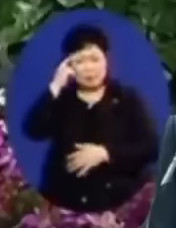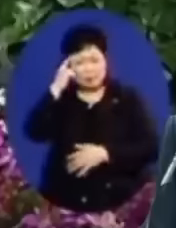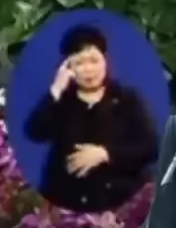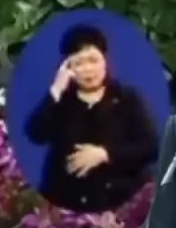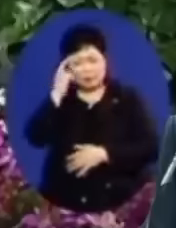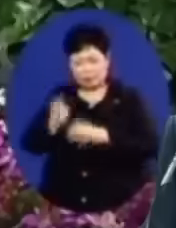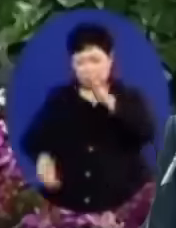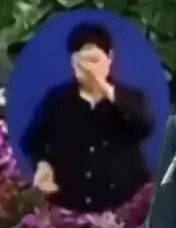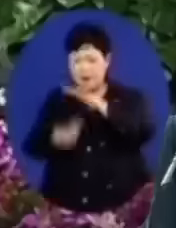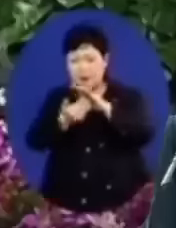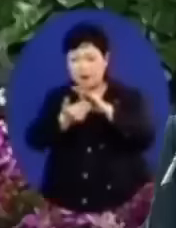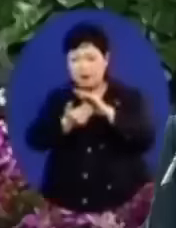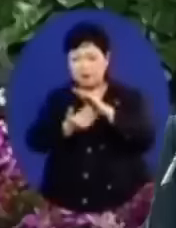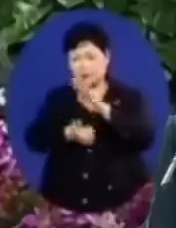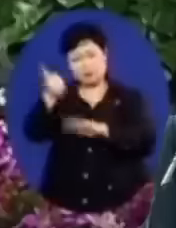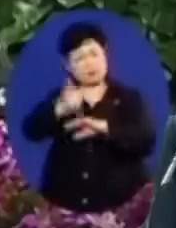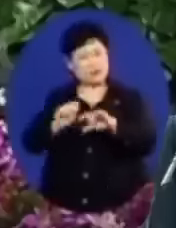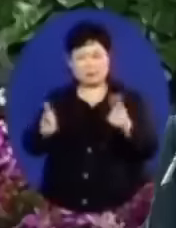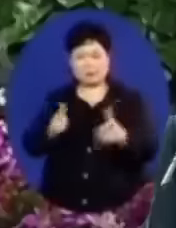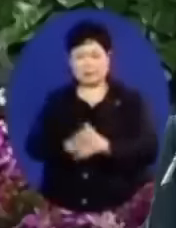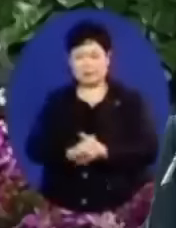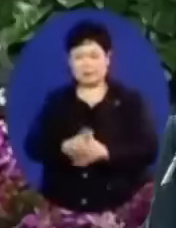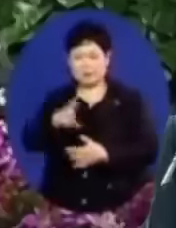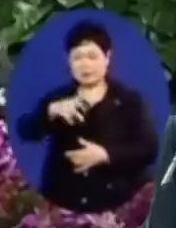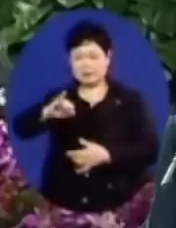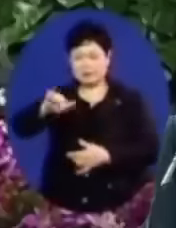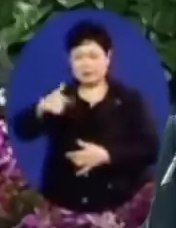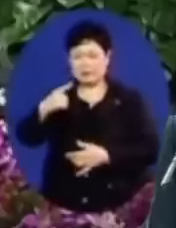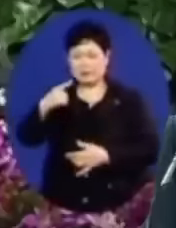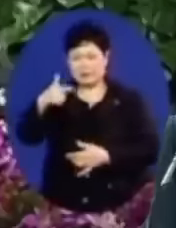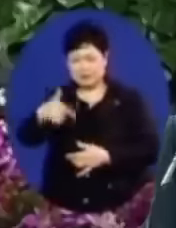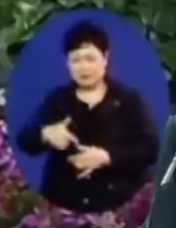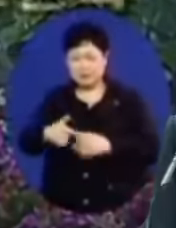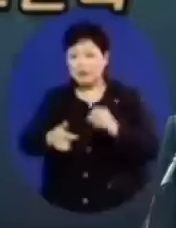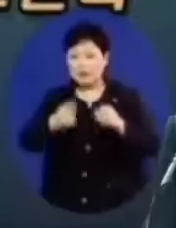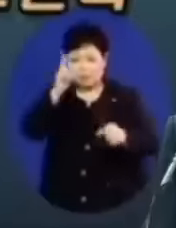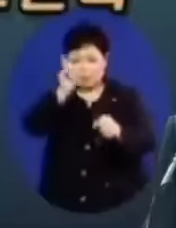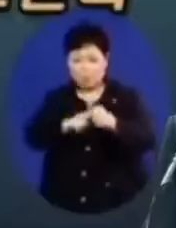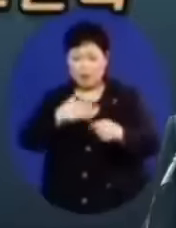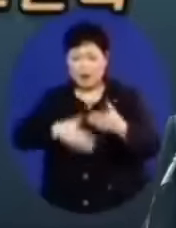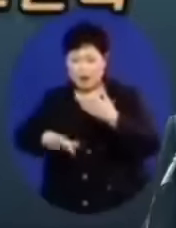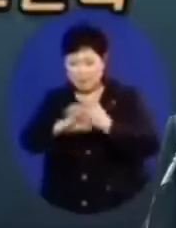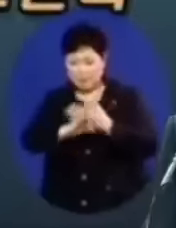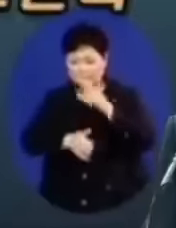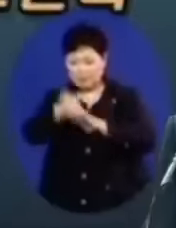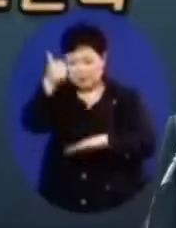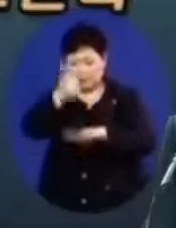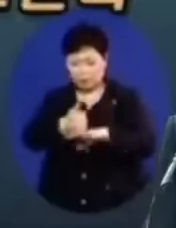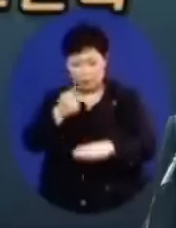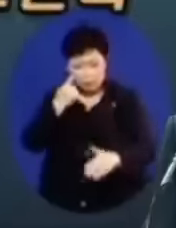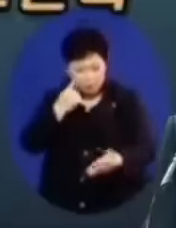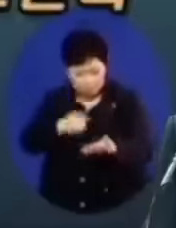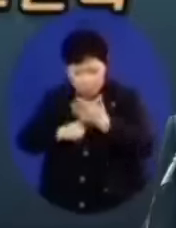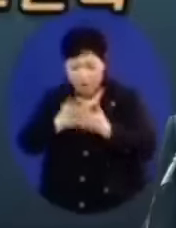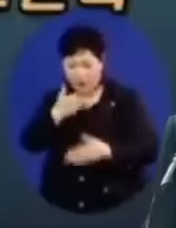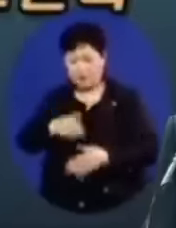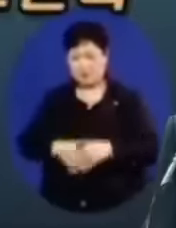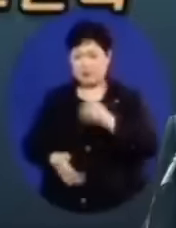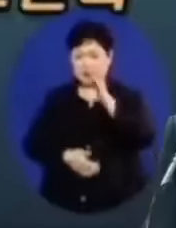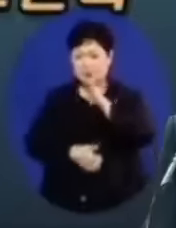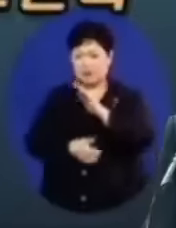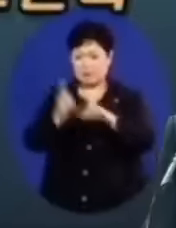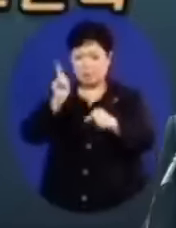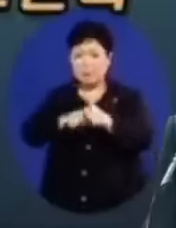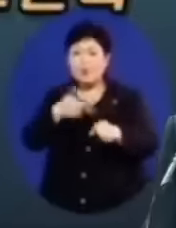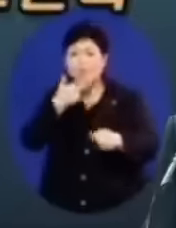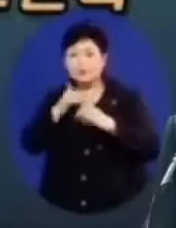것은 아닙니다. 지그지글러는 목표를 알면 성공이 보인다는 자신의 책에서 이렇게 말했습니다. 목표가 없는